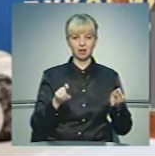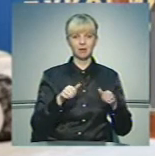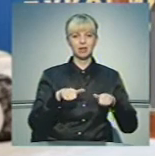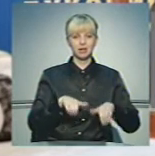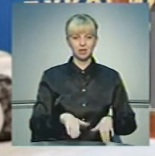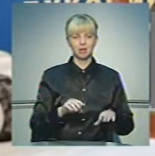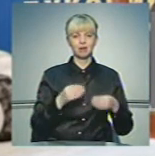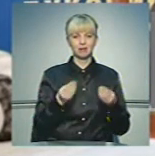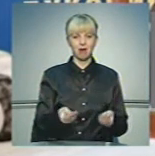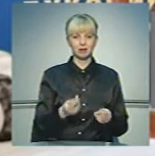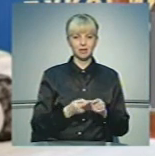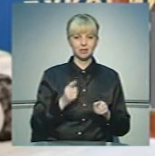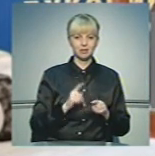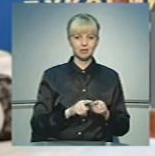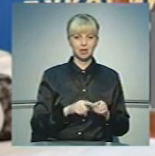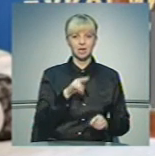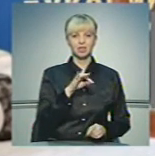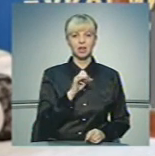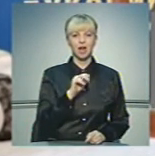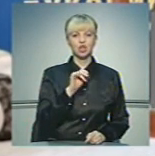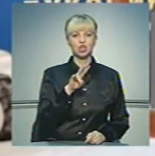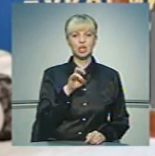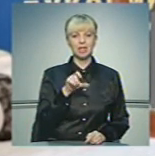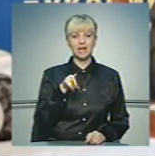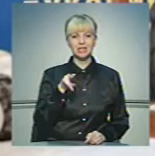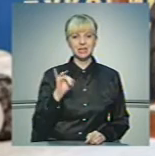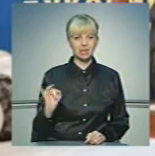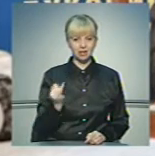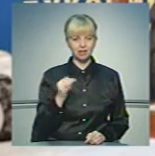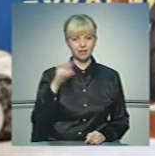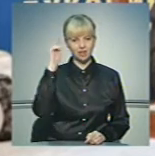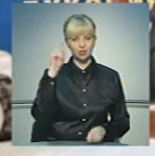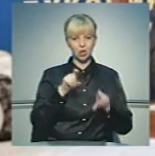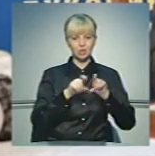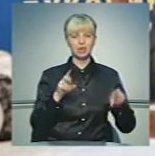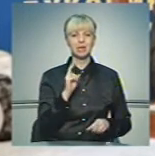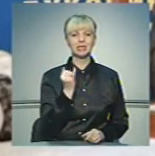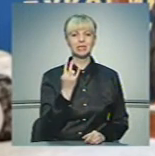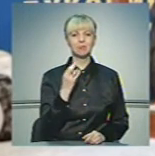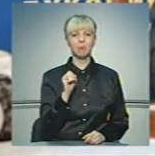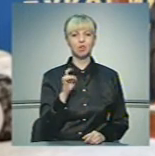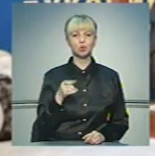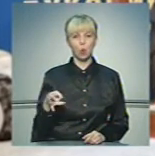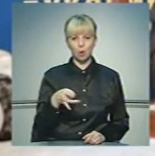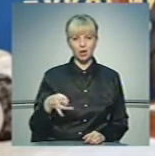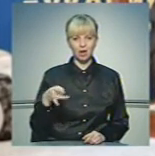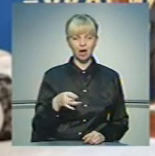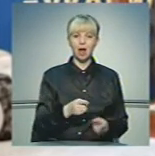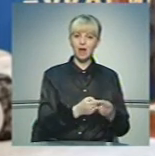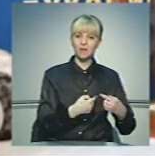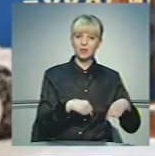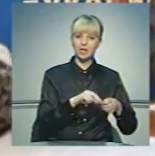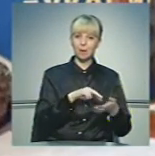Рішення надані. Це Драчинецький загальноосвітній навчальний заклад в Кіцманському районі, а